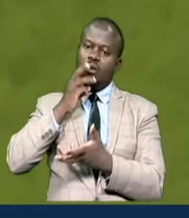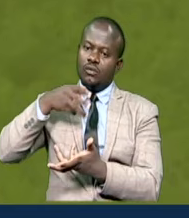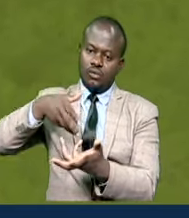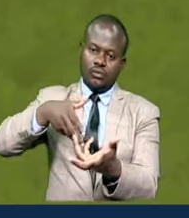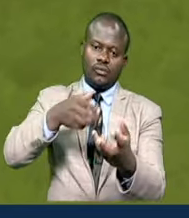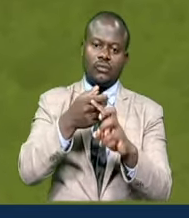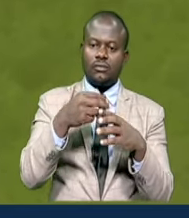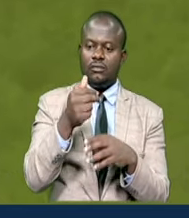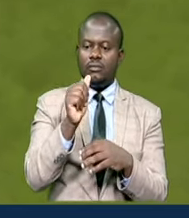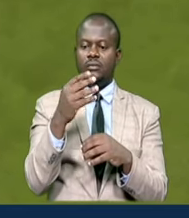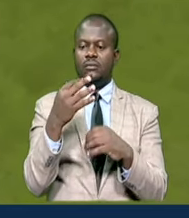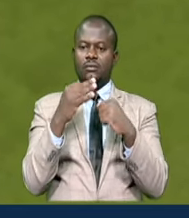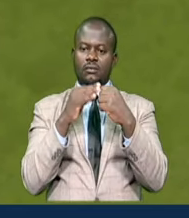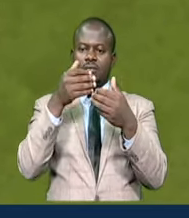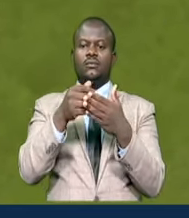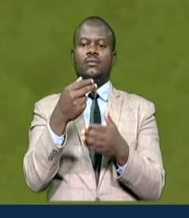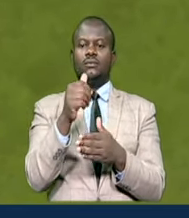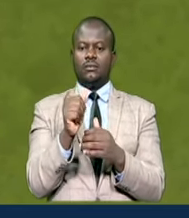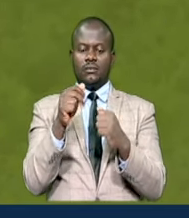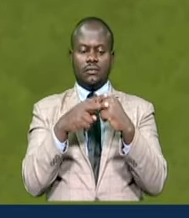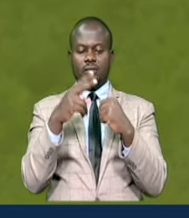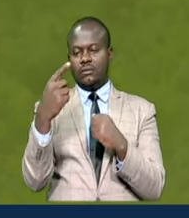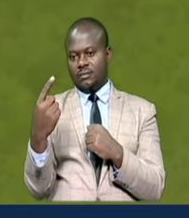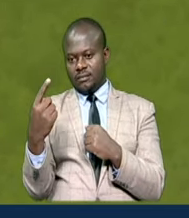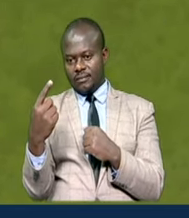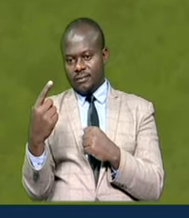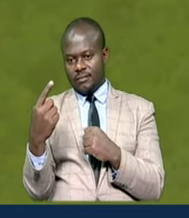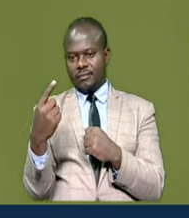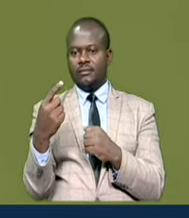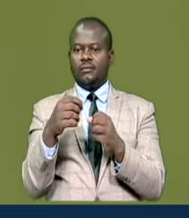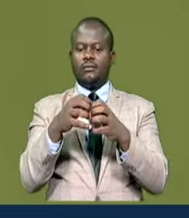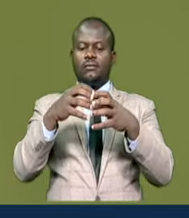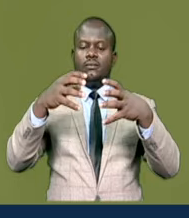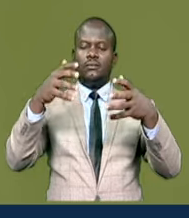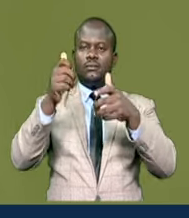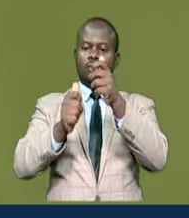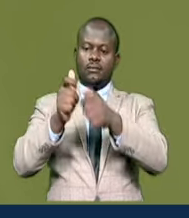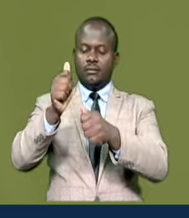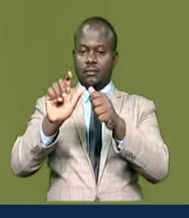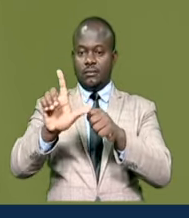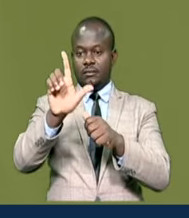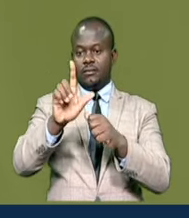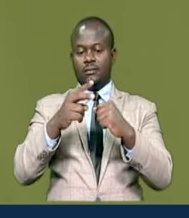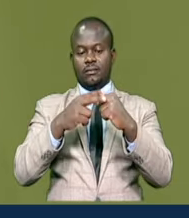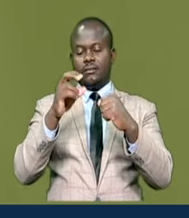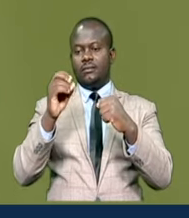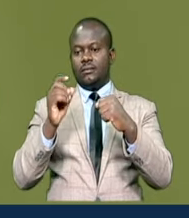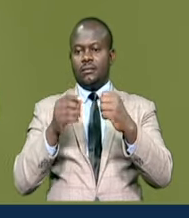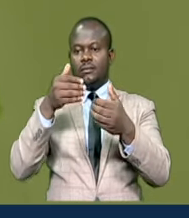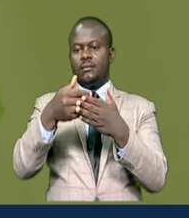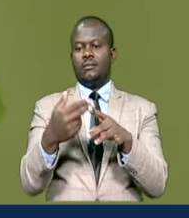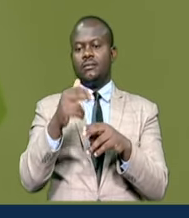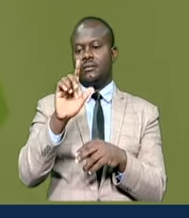hegitari 48 zigera kuri hegitari 71. Umukamo w'amata wavuye kuri litiro 77 ubugeze kuri